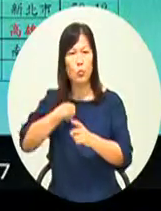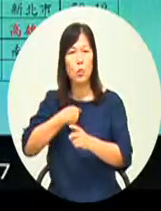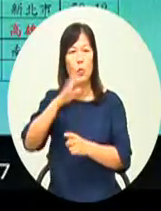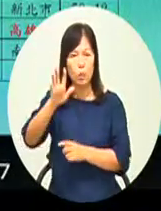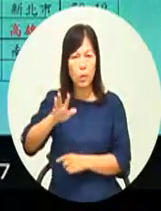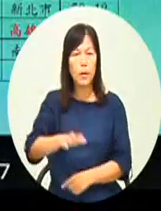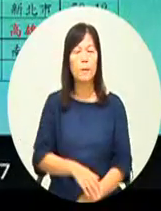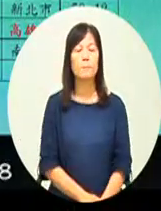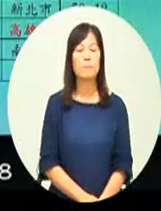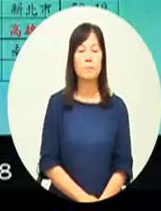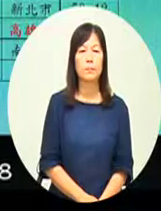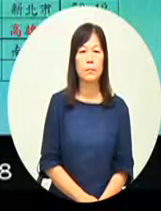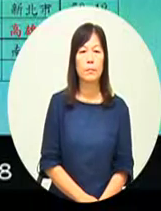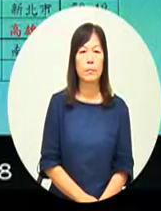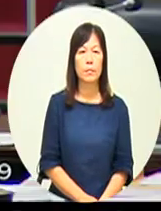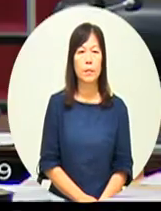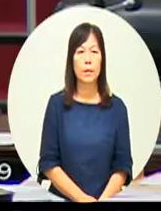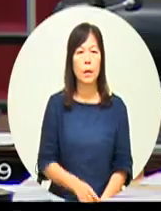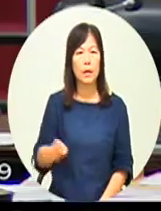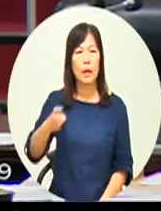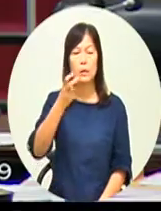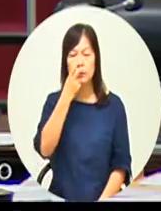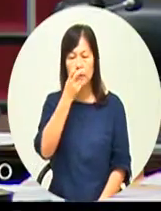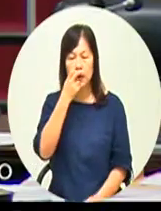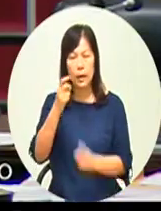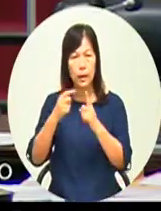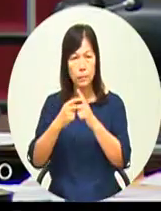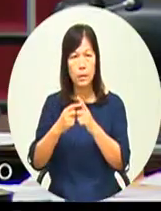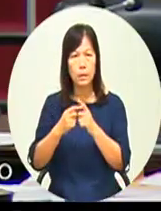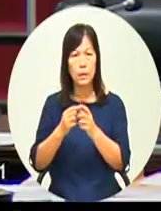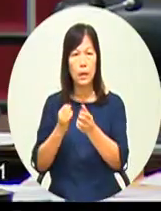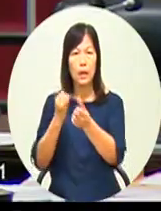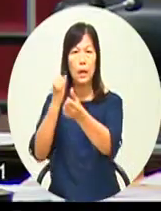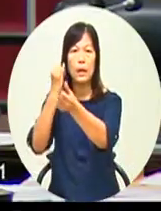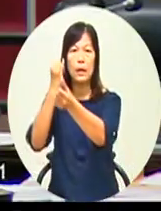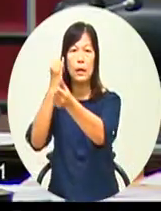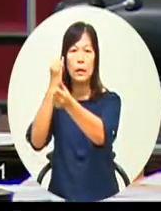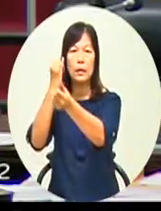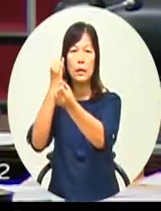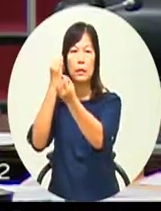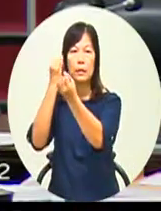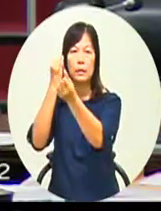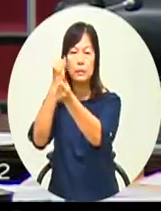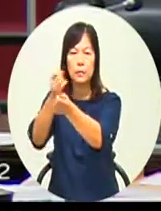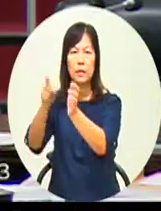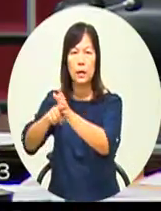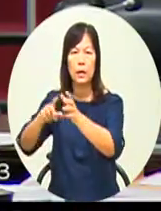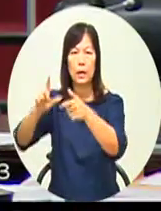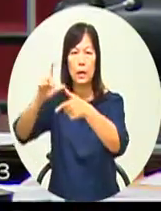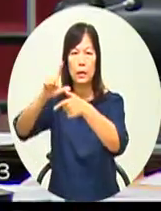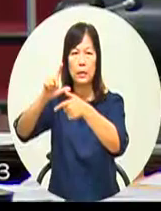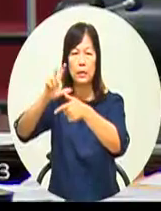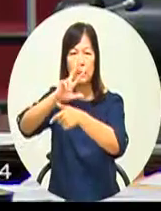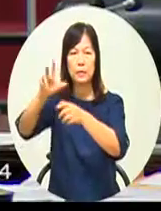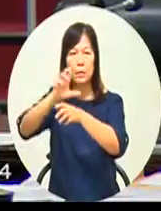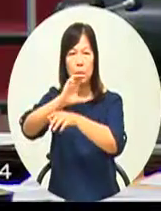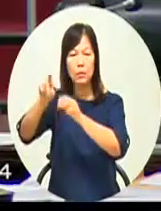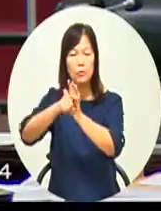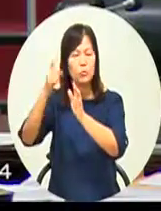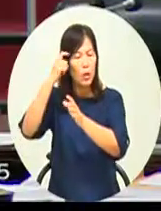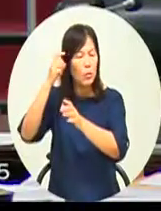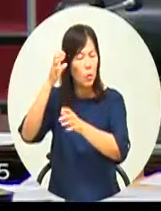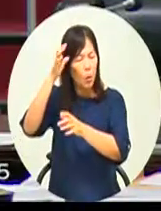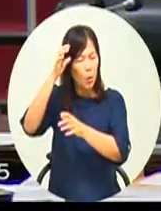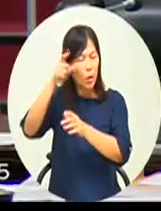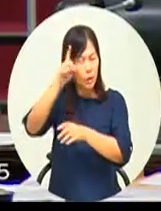他就他是香港人嫁到以色列去的，那他就很说啊好渴慕要来高雄